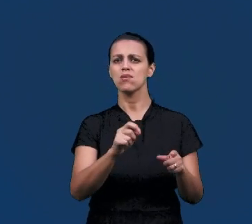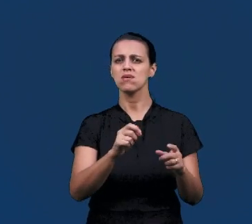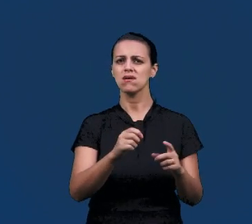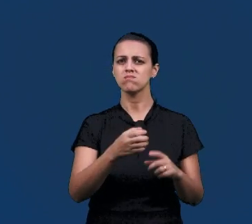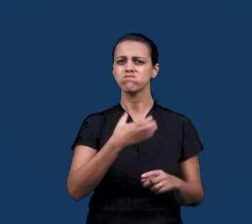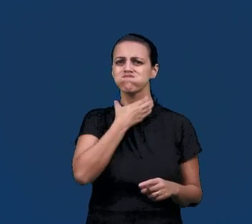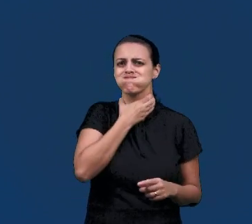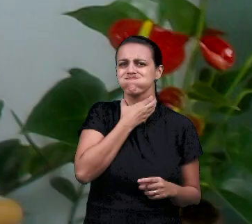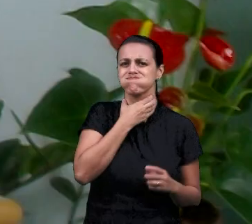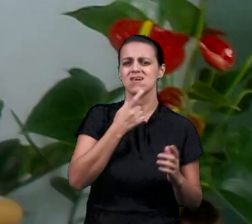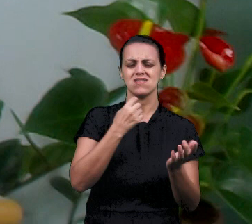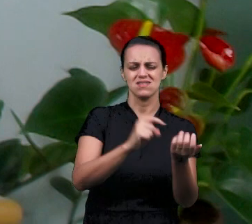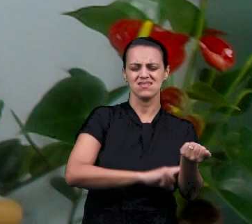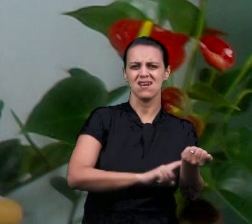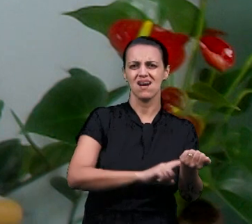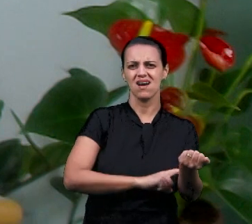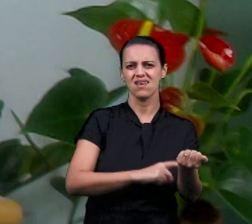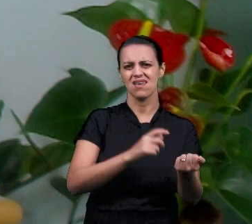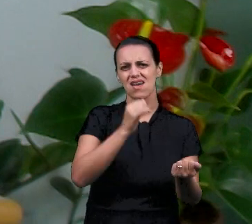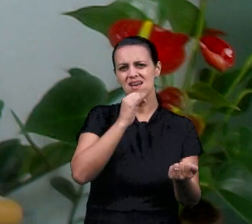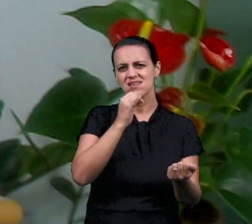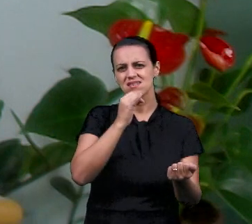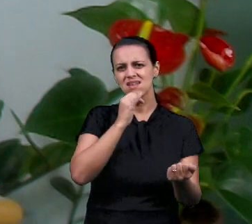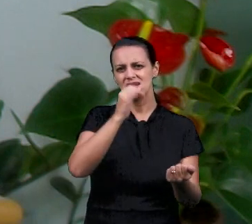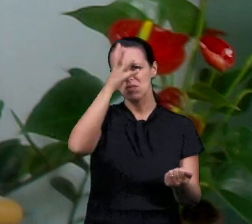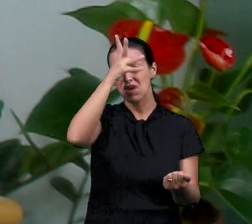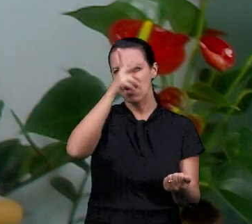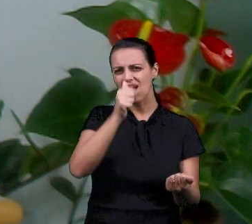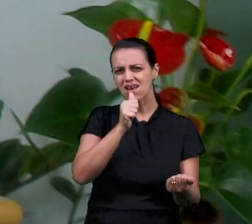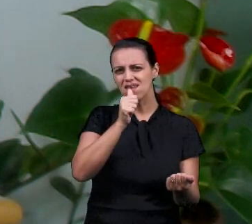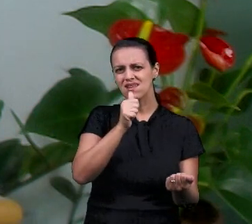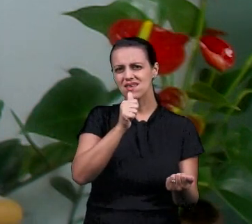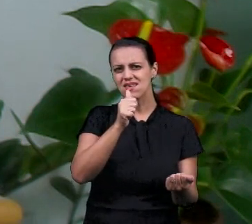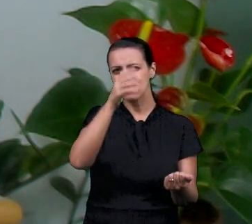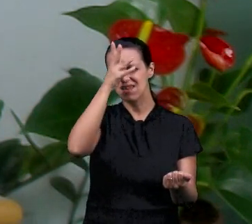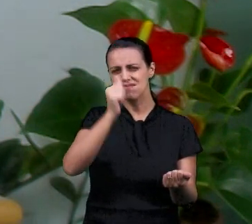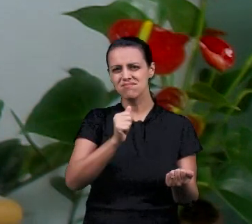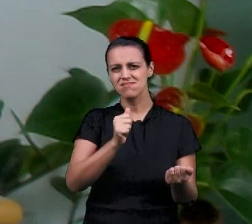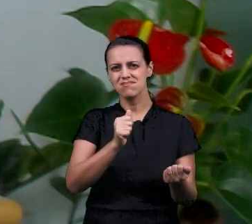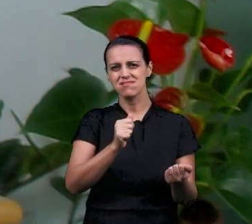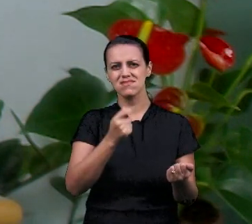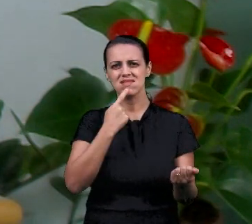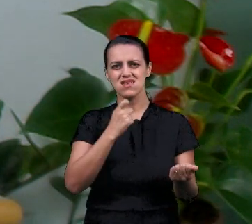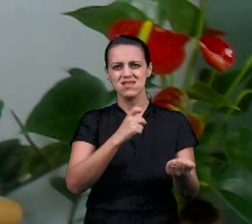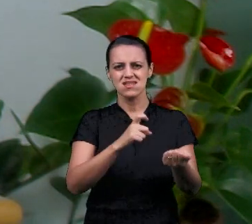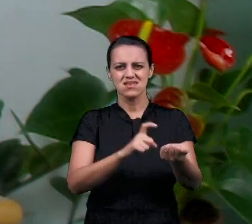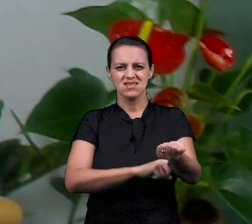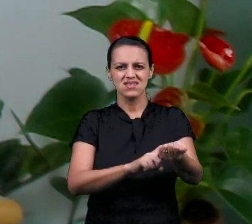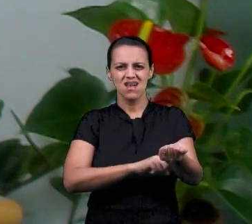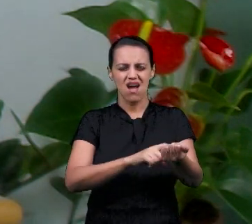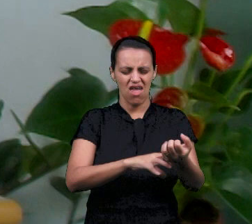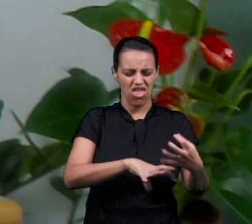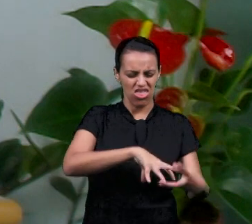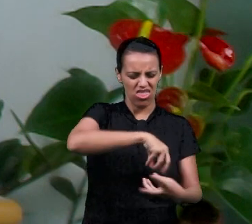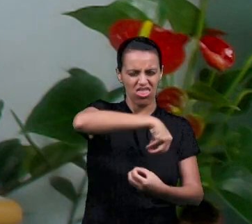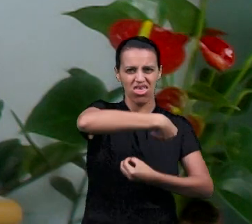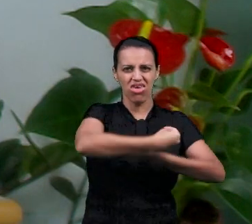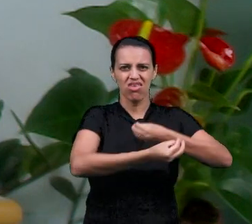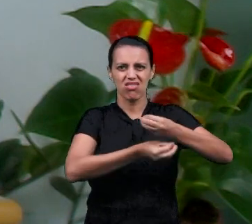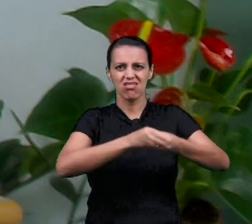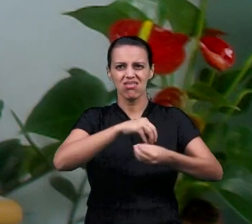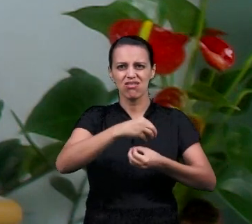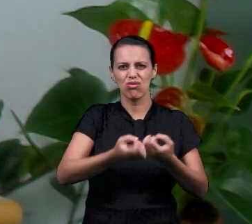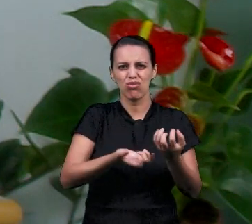suffoqué et du sang. C'est quoi? C'est quand on mange on mange, par exemple, le poulet avec